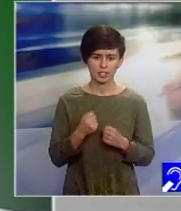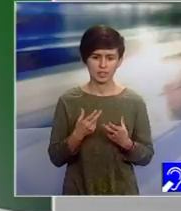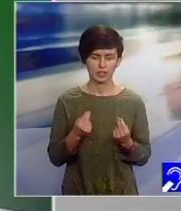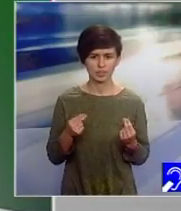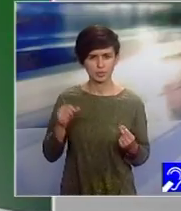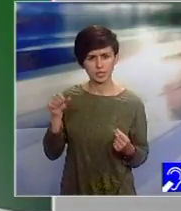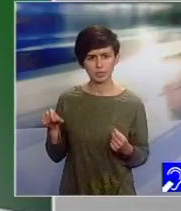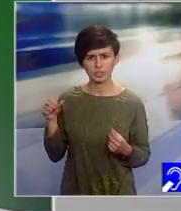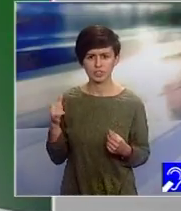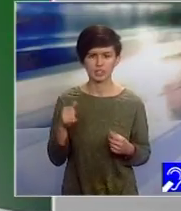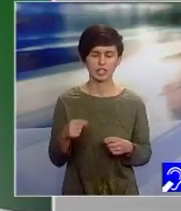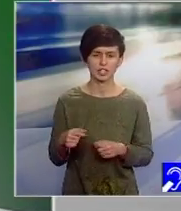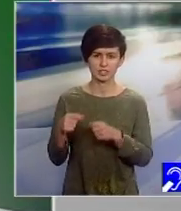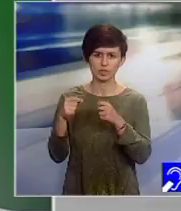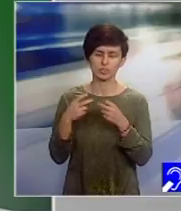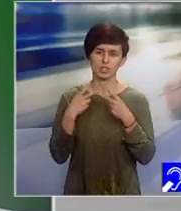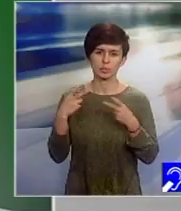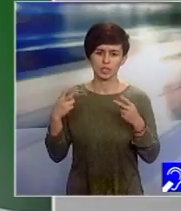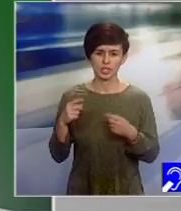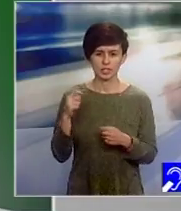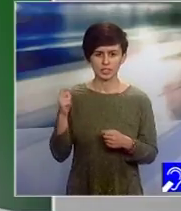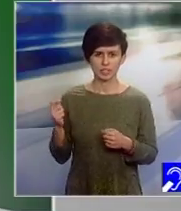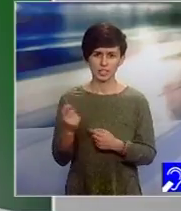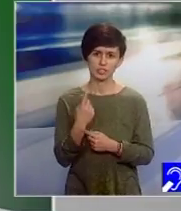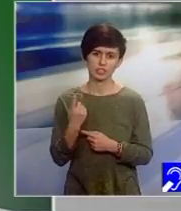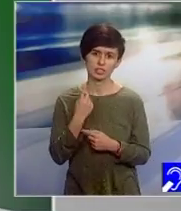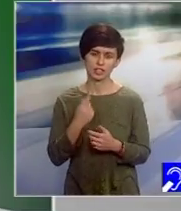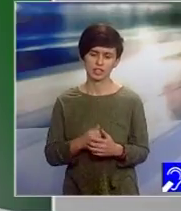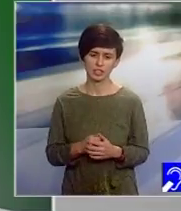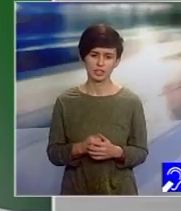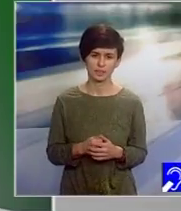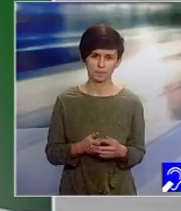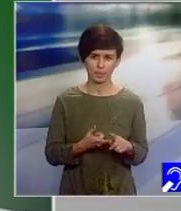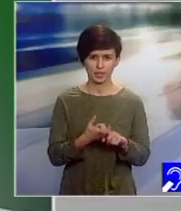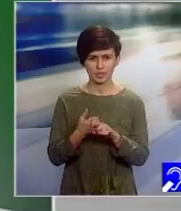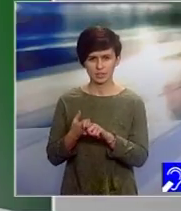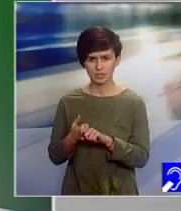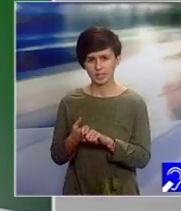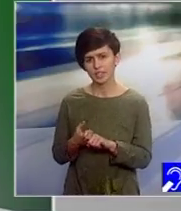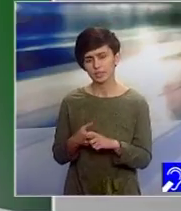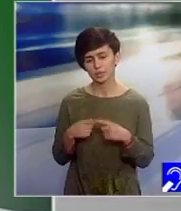și din țară și din străinătate. Se întâmplă să se lege niște conexiuni între cele două